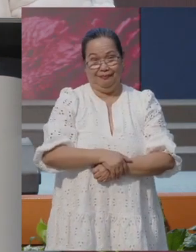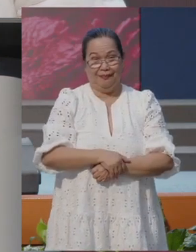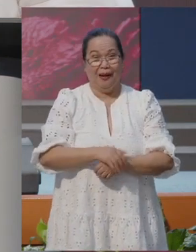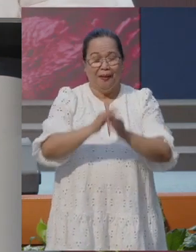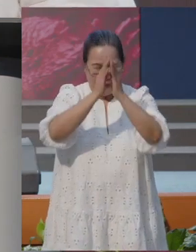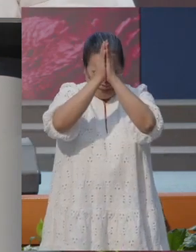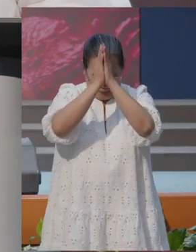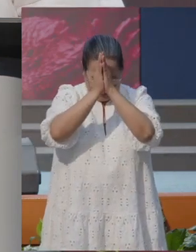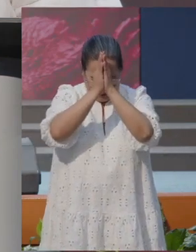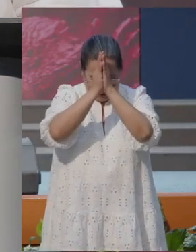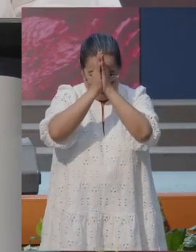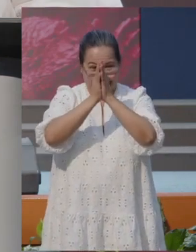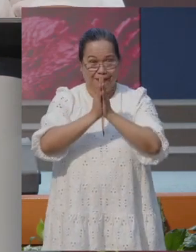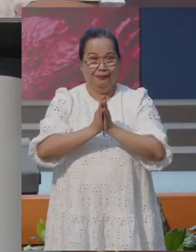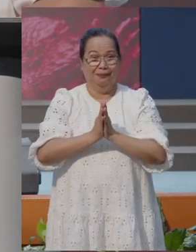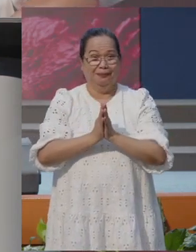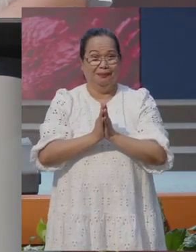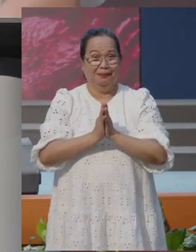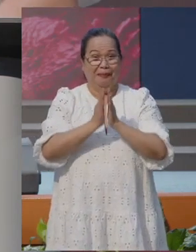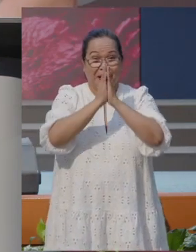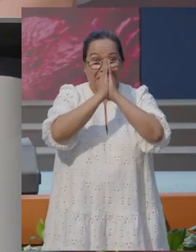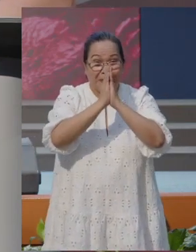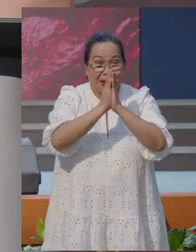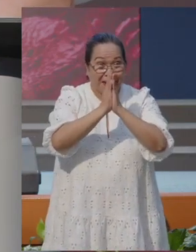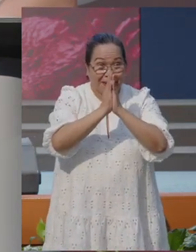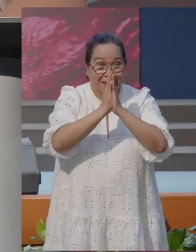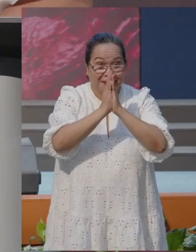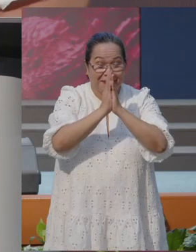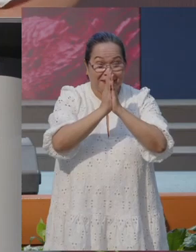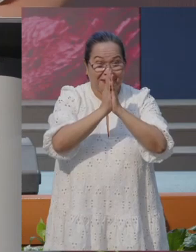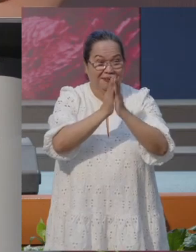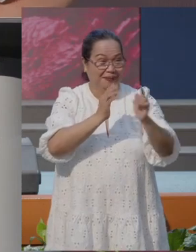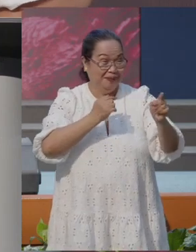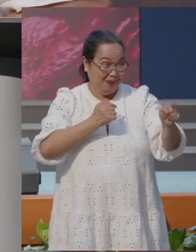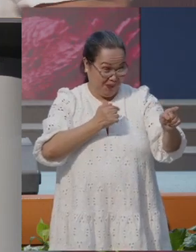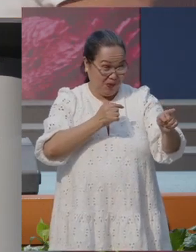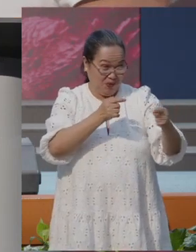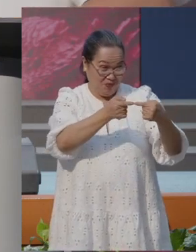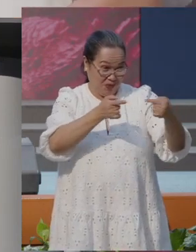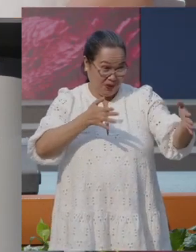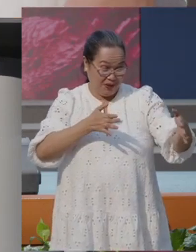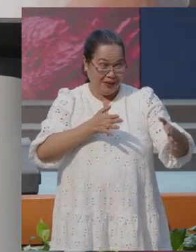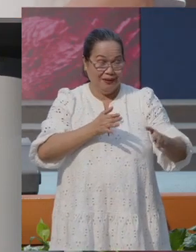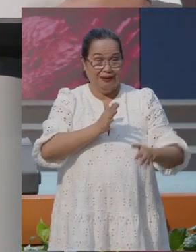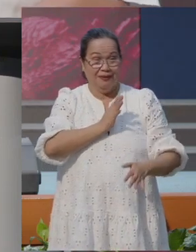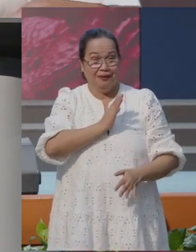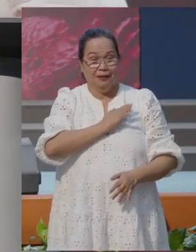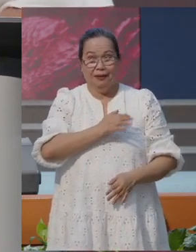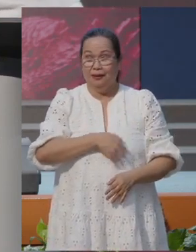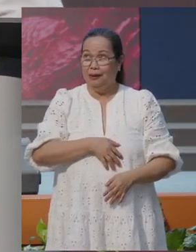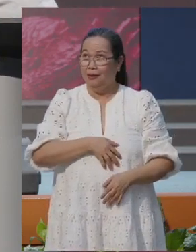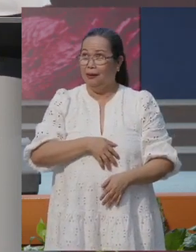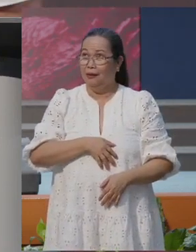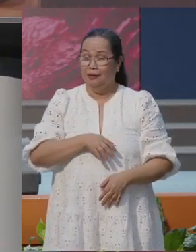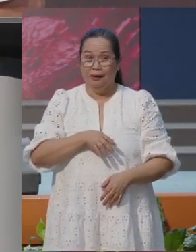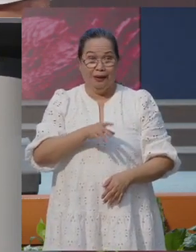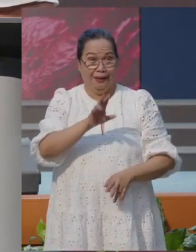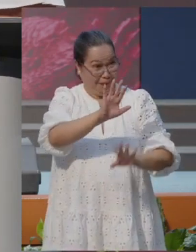Pray, sabi. Malinaw naman, ipanalangin. Ang kabutihan, hindi yung, Panginoon, kunin mo na